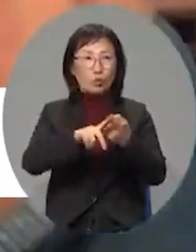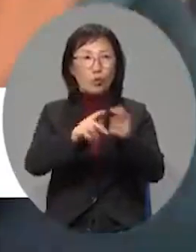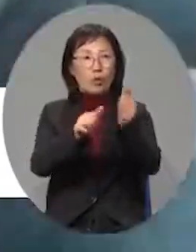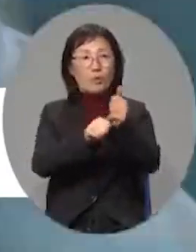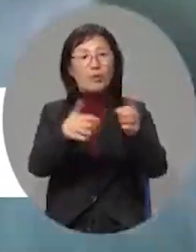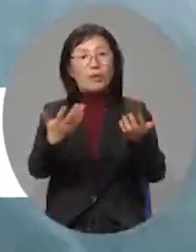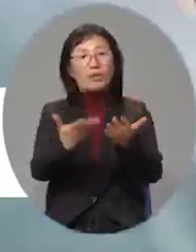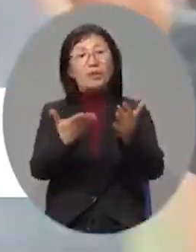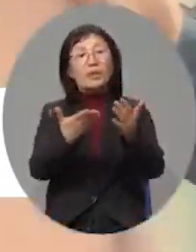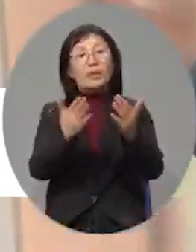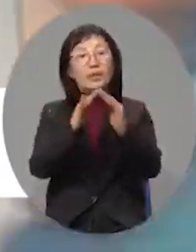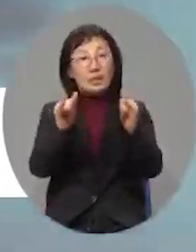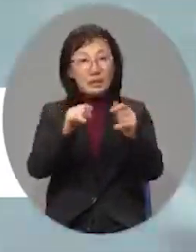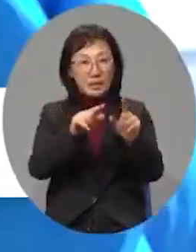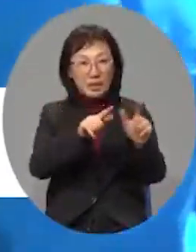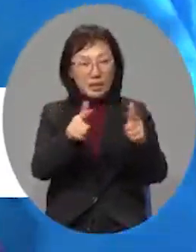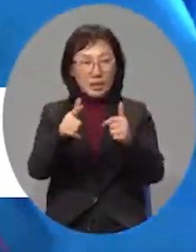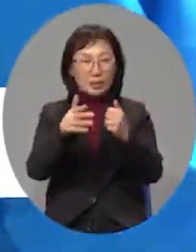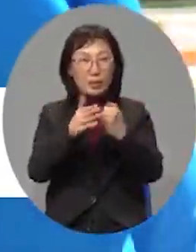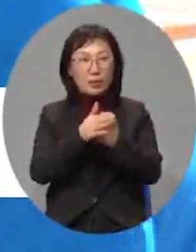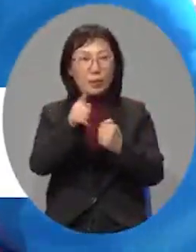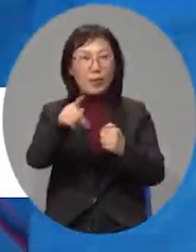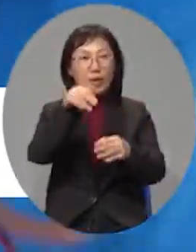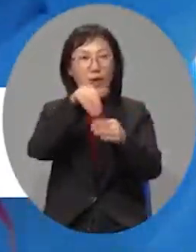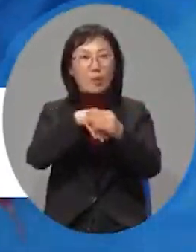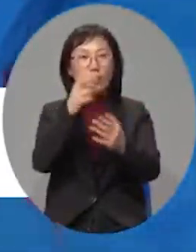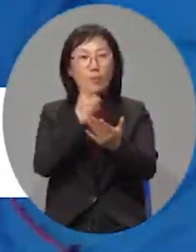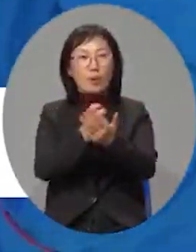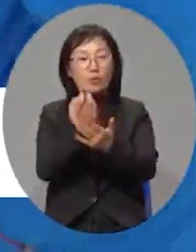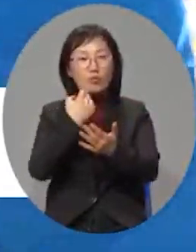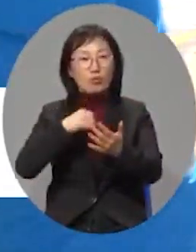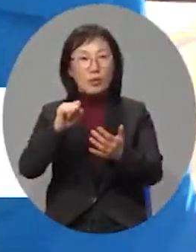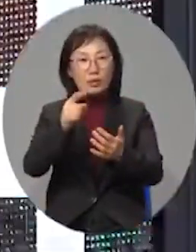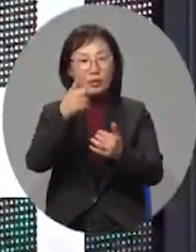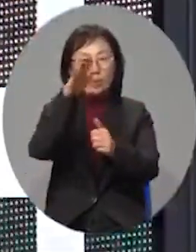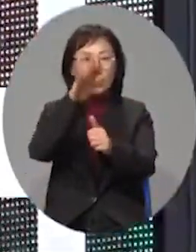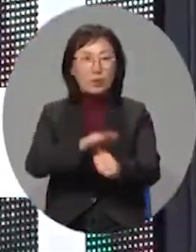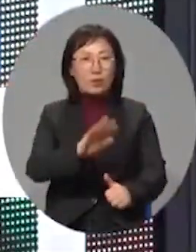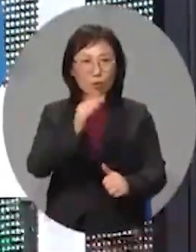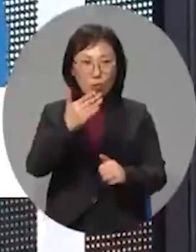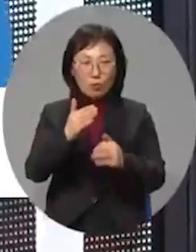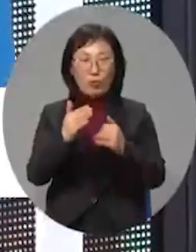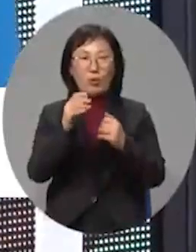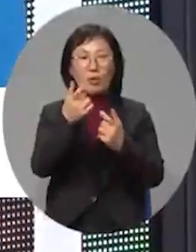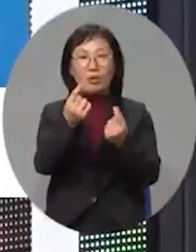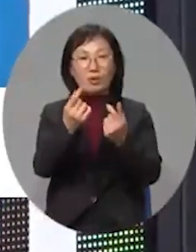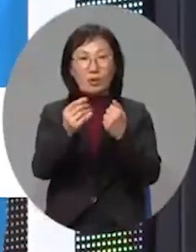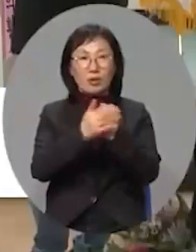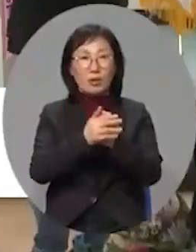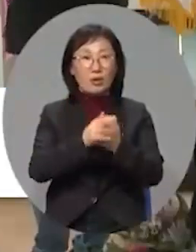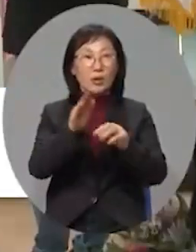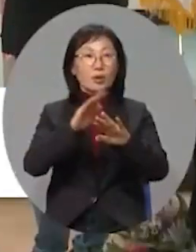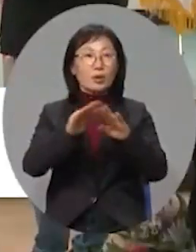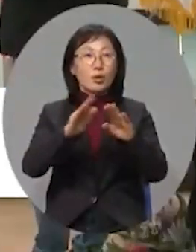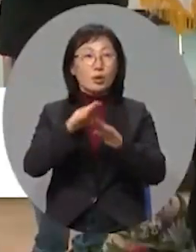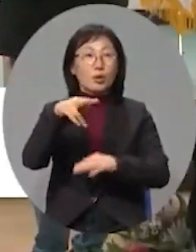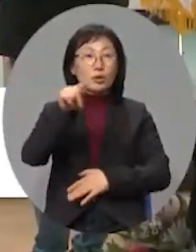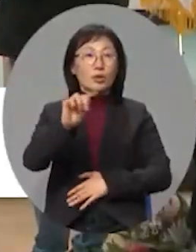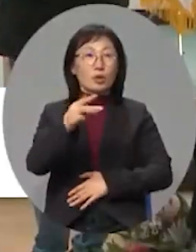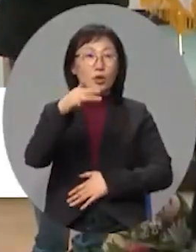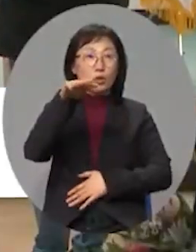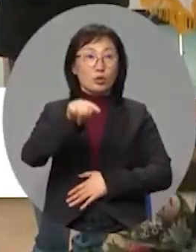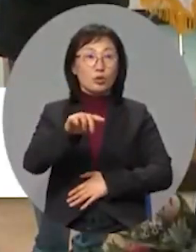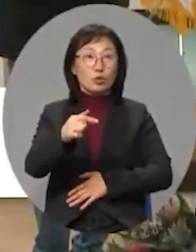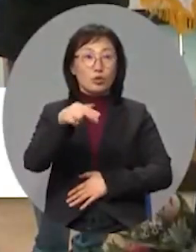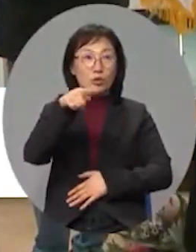이항로 군수가 선거법 위반으로 낙마한 이후 역시 임 전 군수 비서실장 출신인 전춘성 군수가